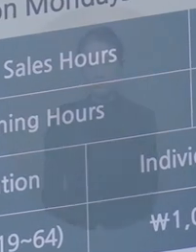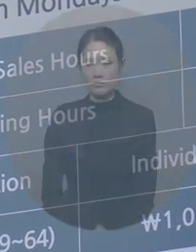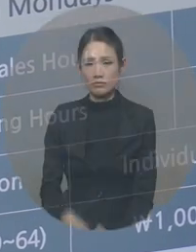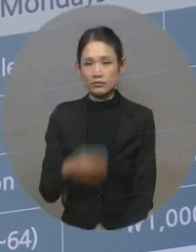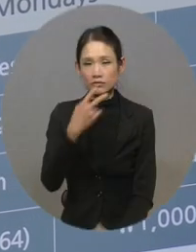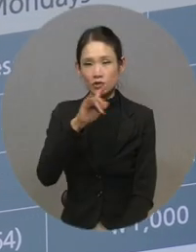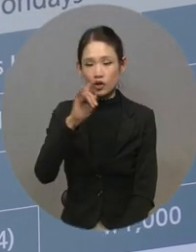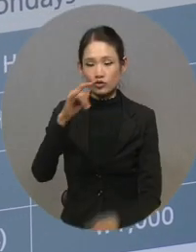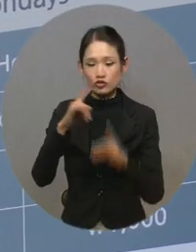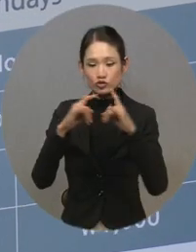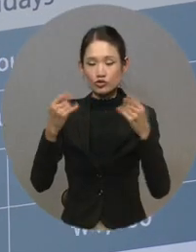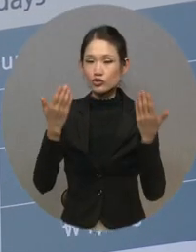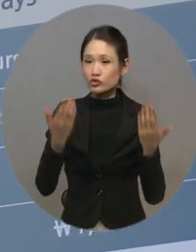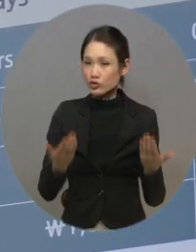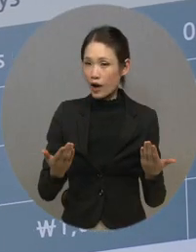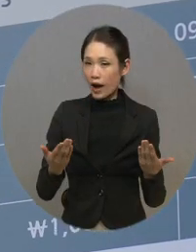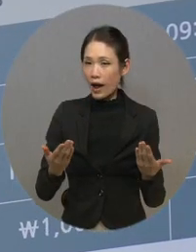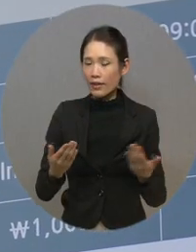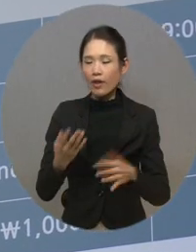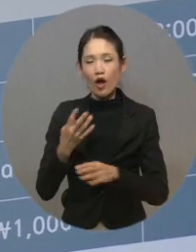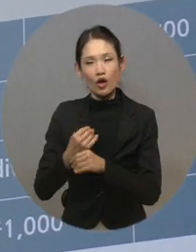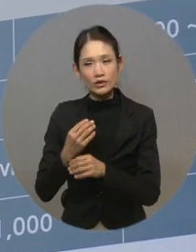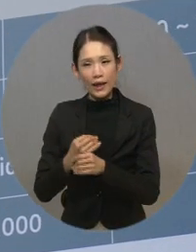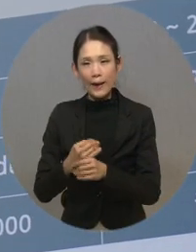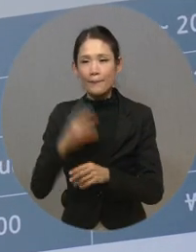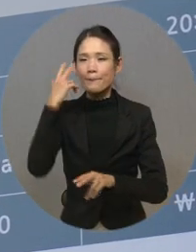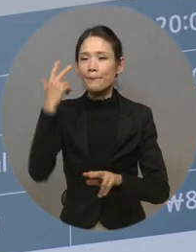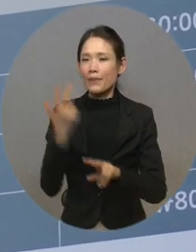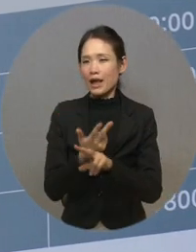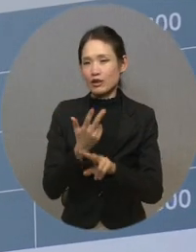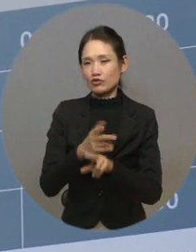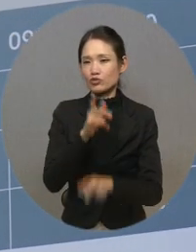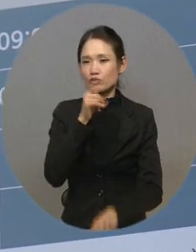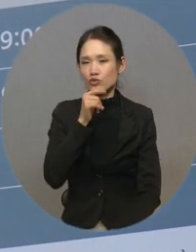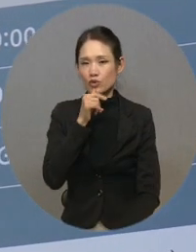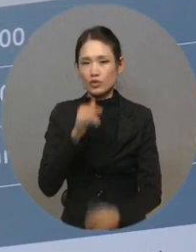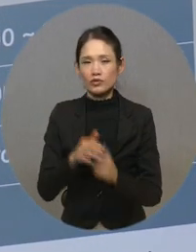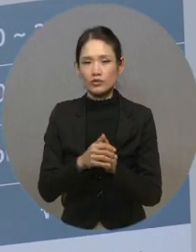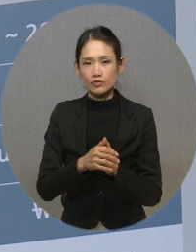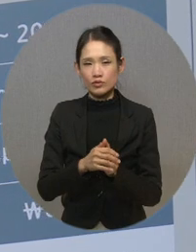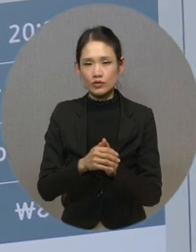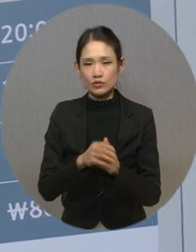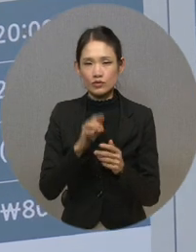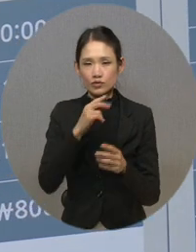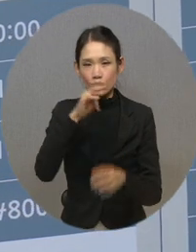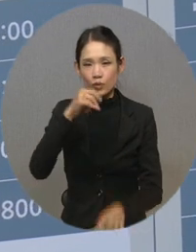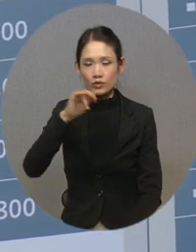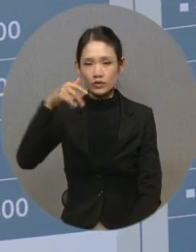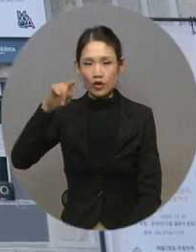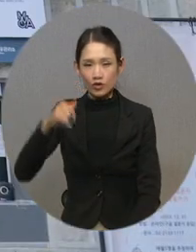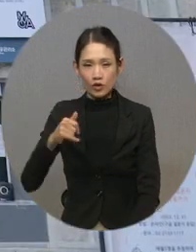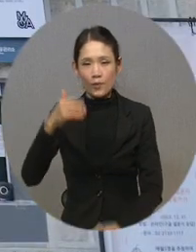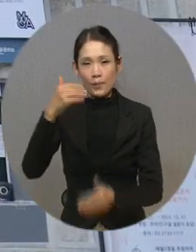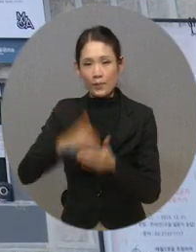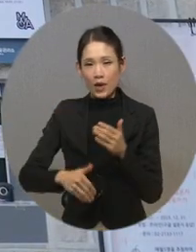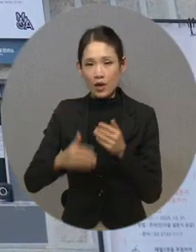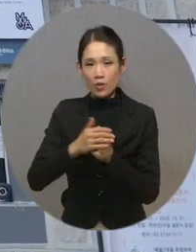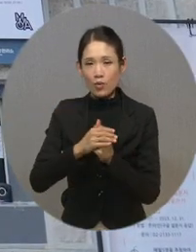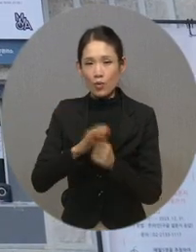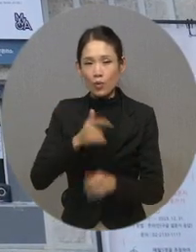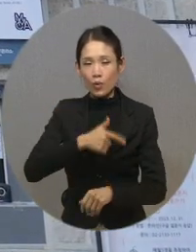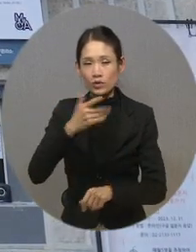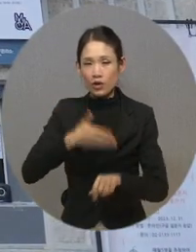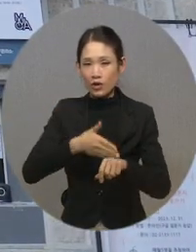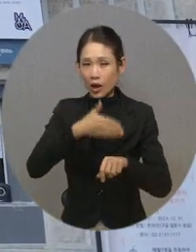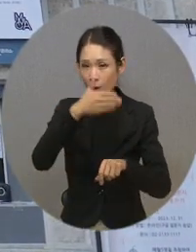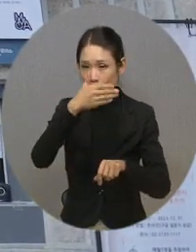덕수궁의 휴관일은 매주 월요일이고 석조전, 대한제국 역사관, 돈덕전, 중명전을 제외하고는 오전